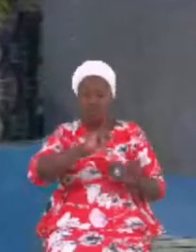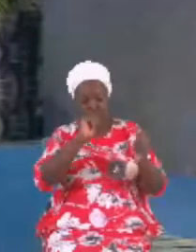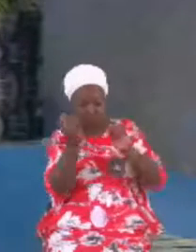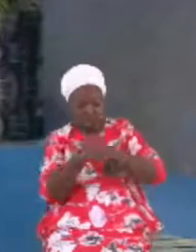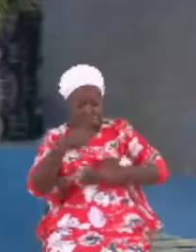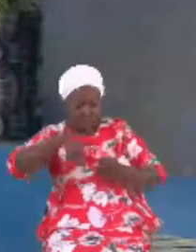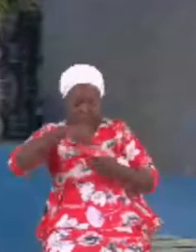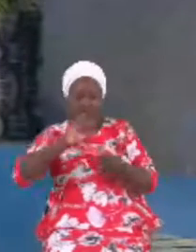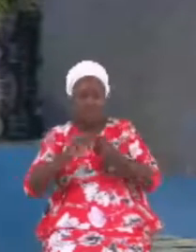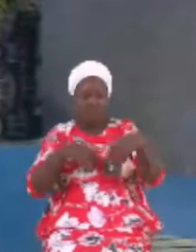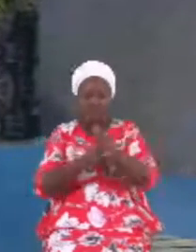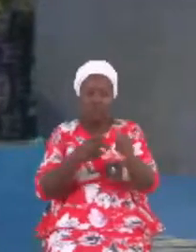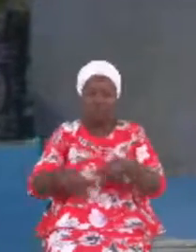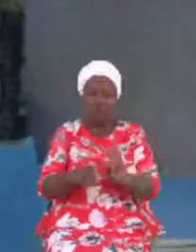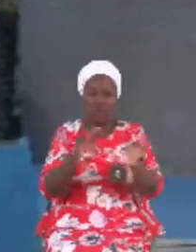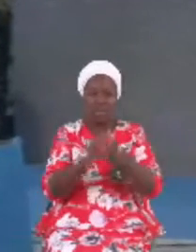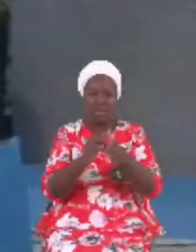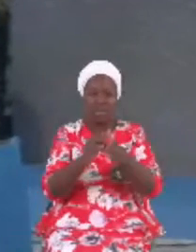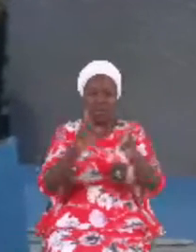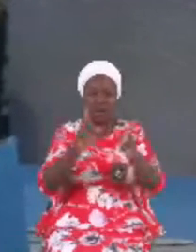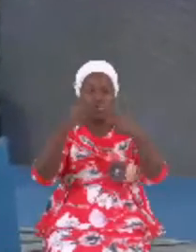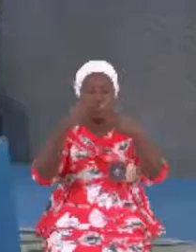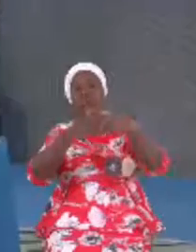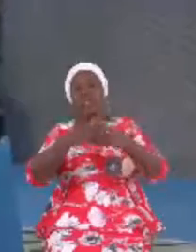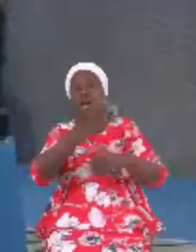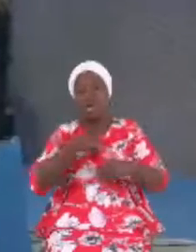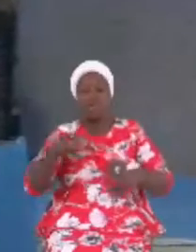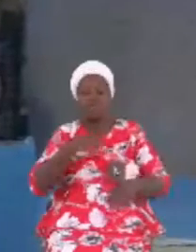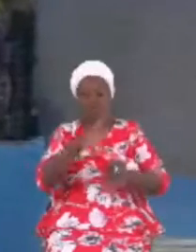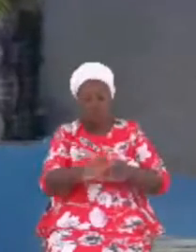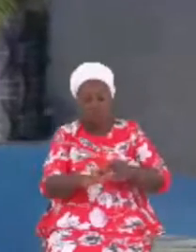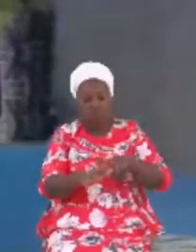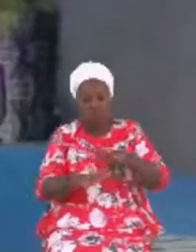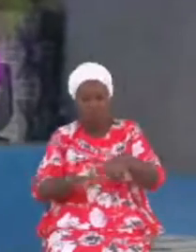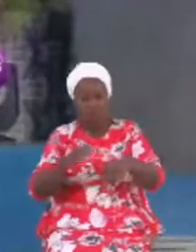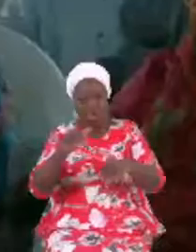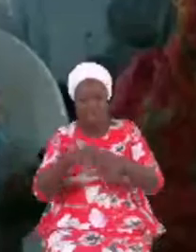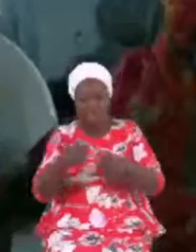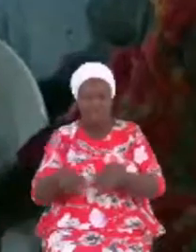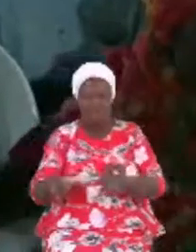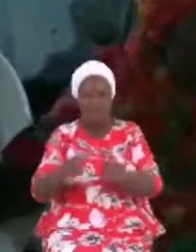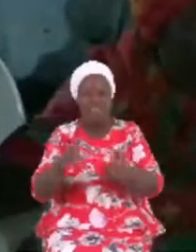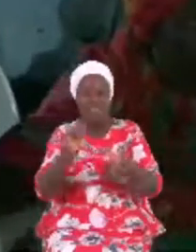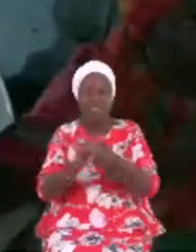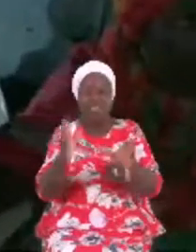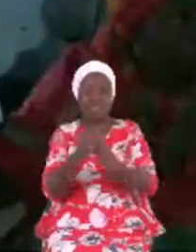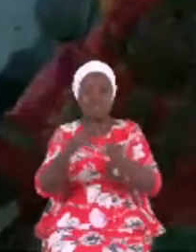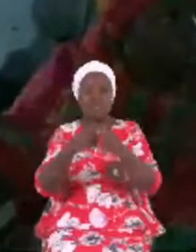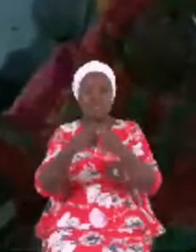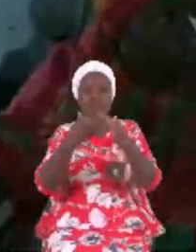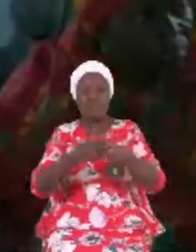bonne direction qui mène au ciel. Je marcherai sur le chemin qui mène au ciel.